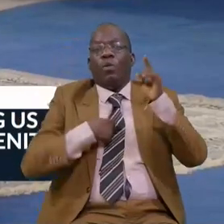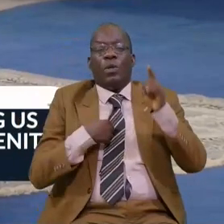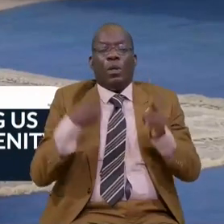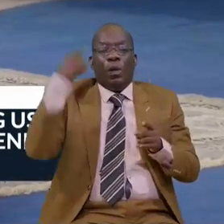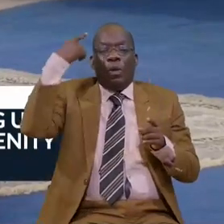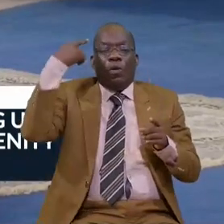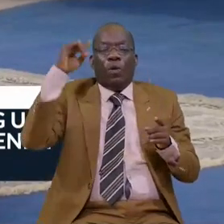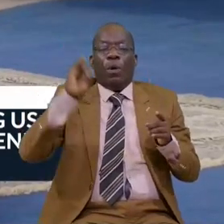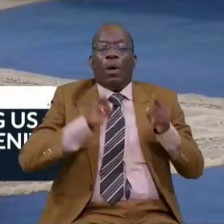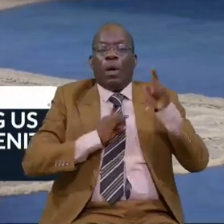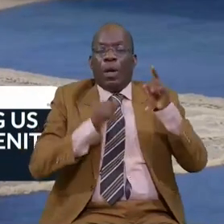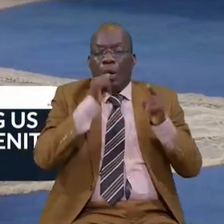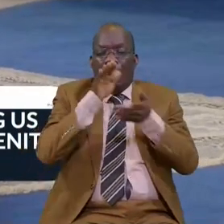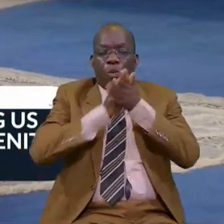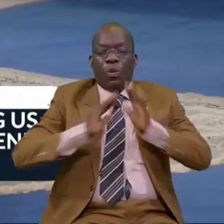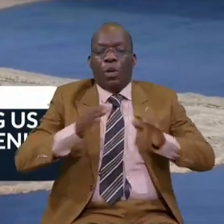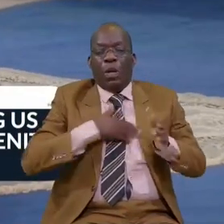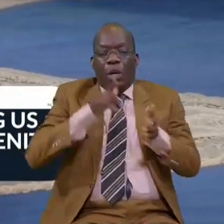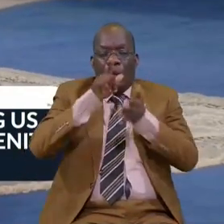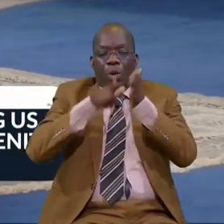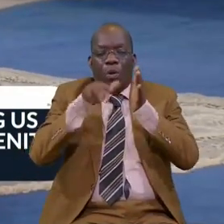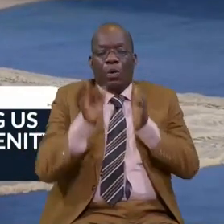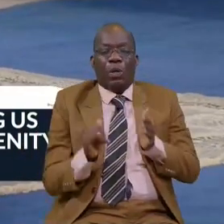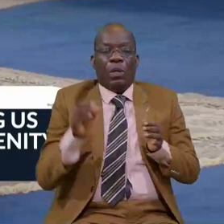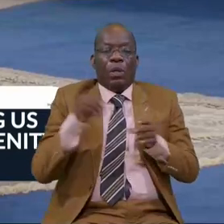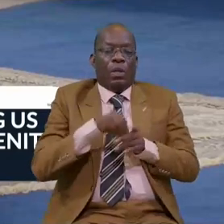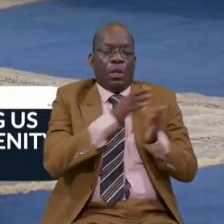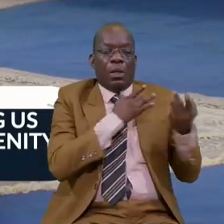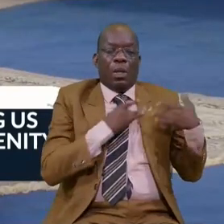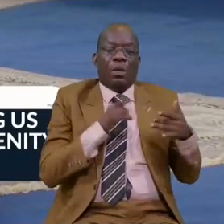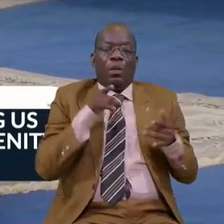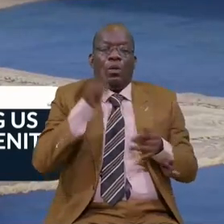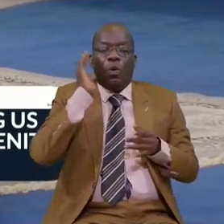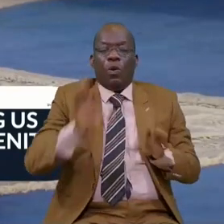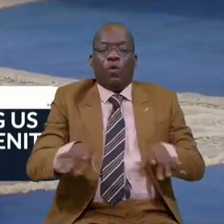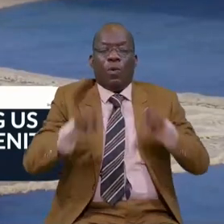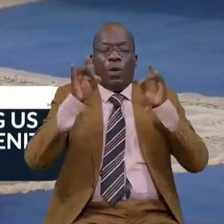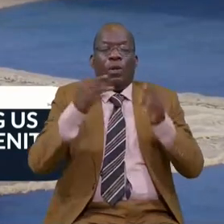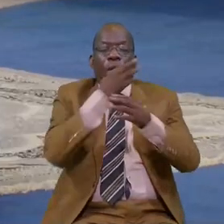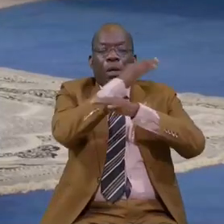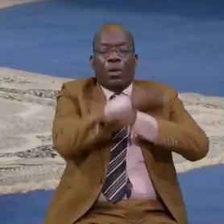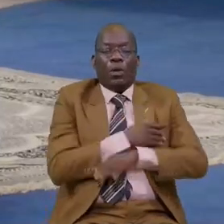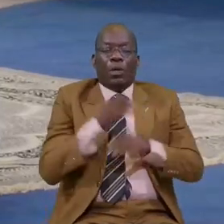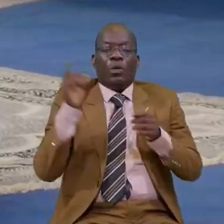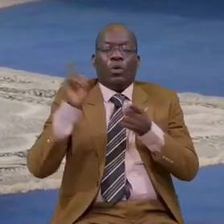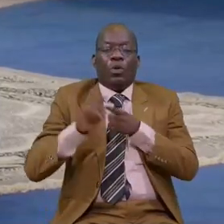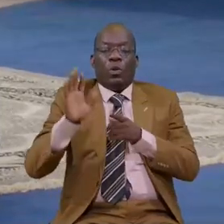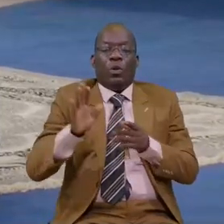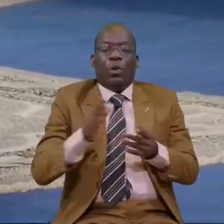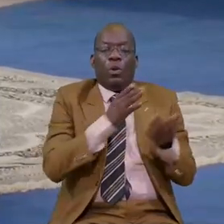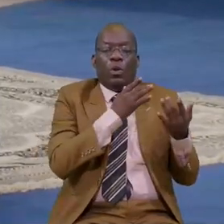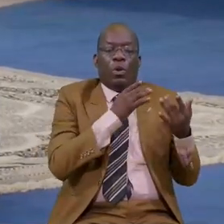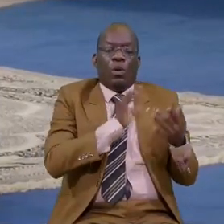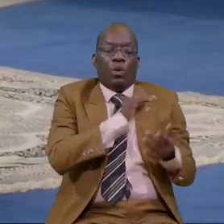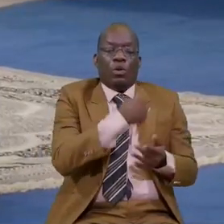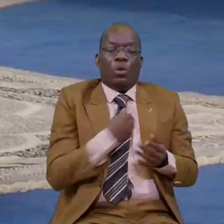et recevez mes instructions car je suis doux et humble de cœur. Et vous trouverez du repos pour vos